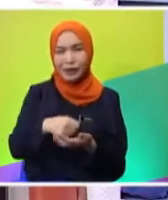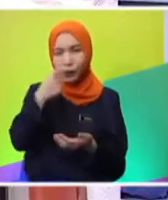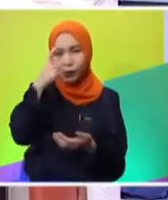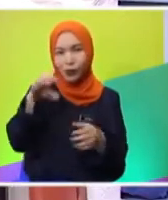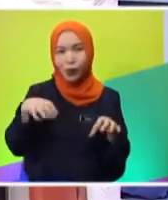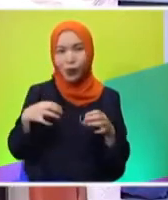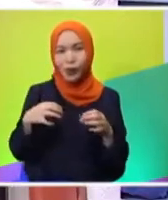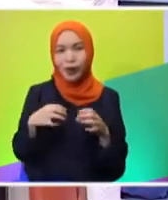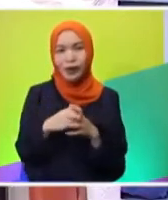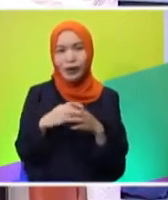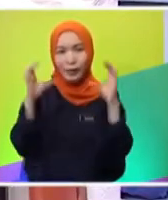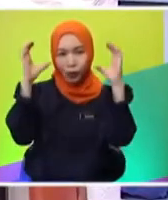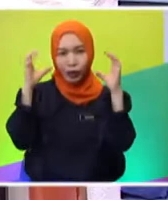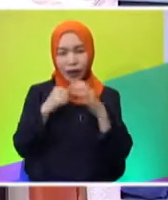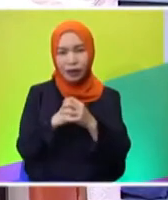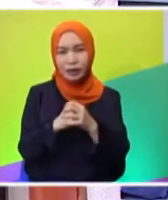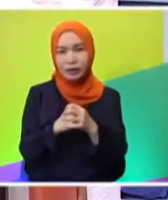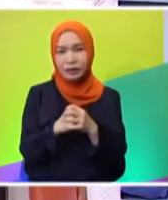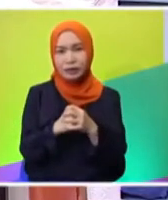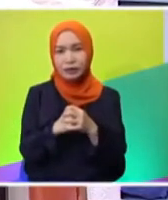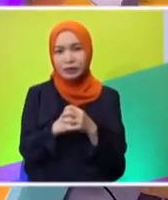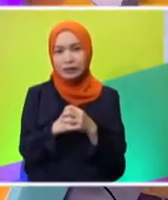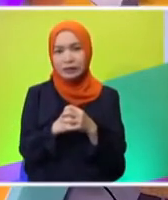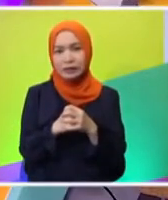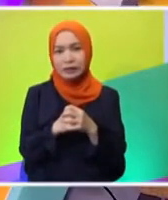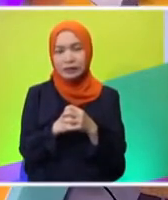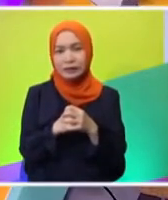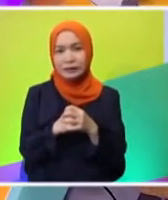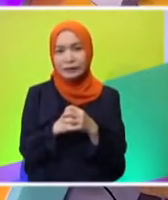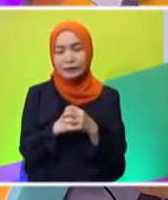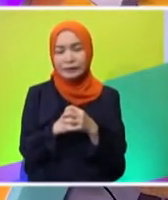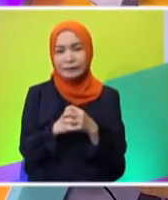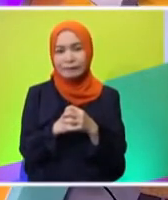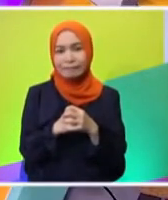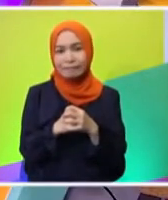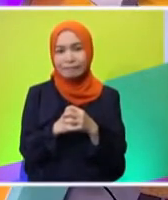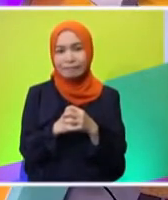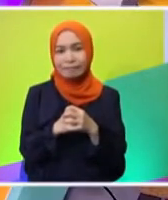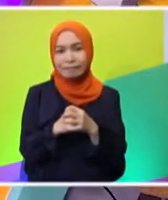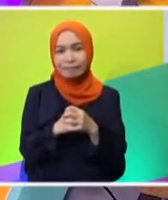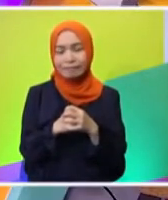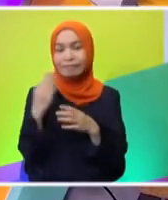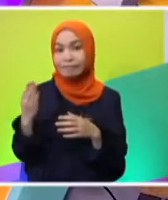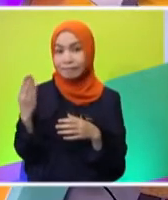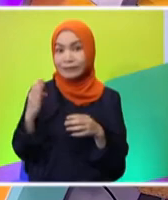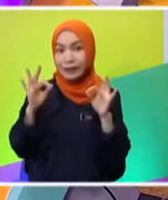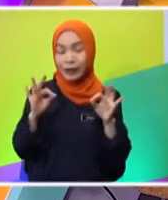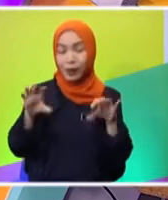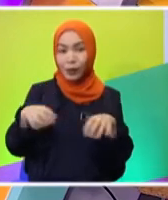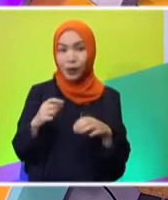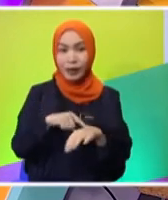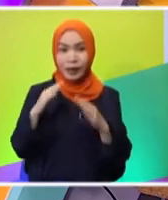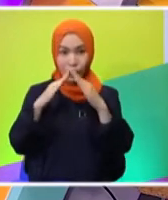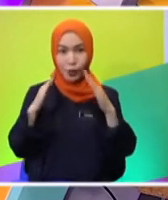icegelku misalnya dan satu lagi Sebenarnya begitu guna + TV Disini di rumah enakan daripada menuang